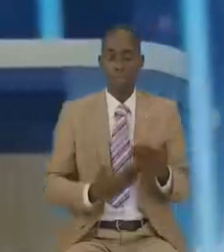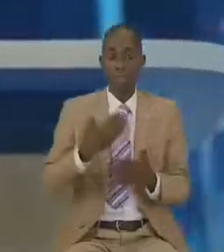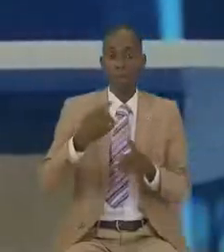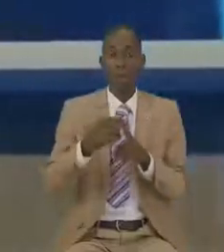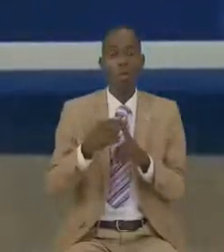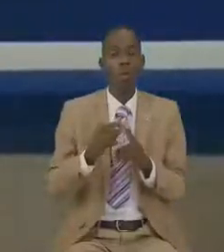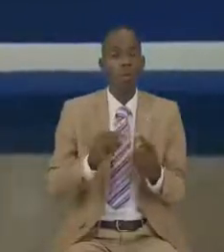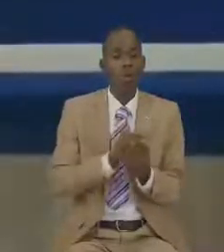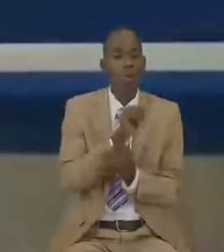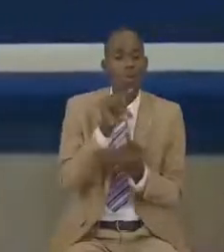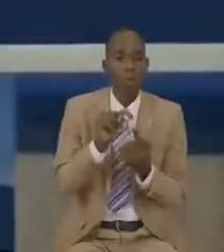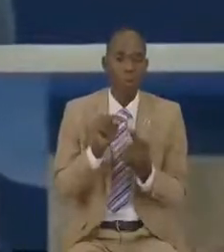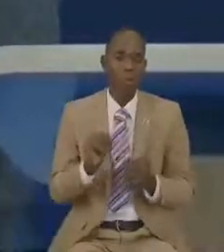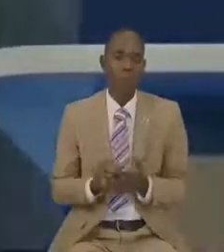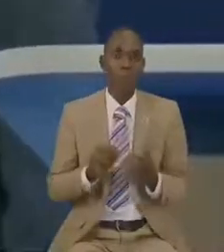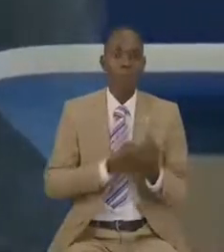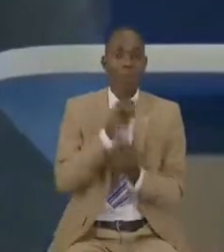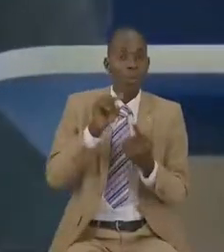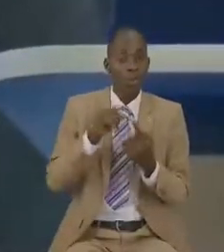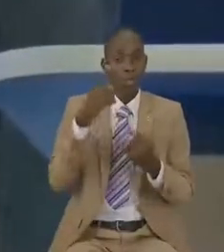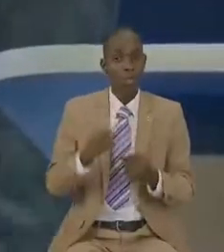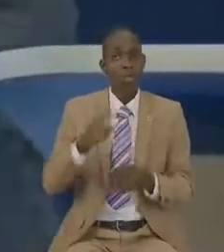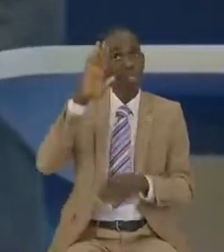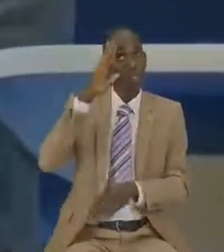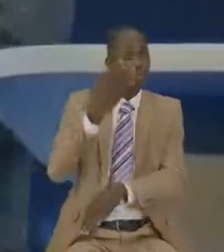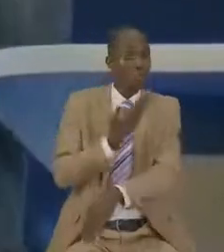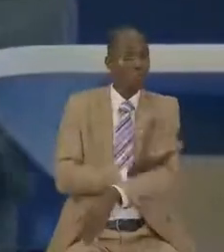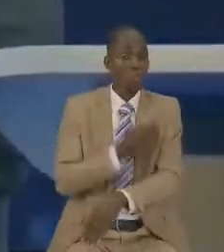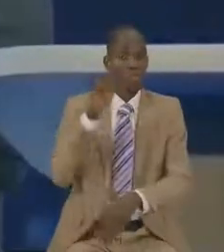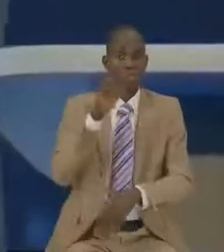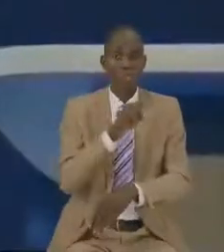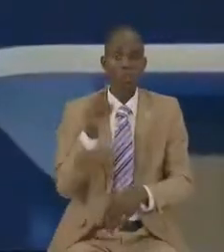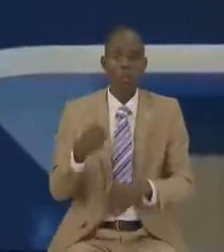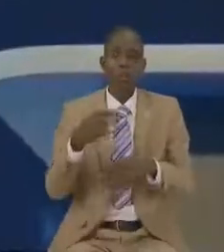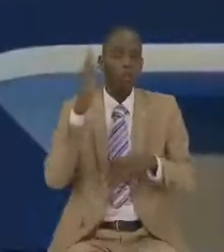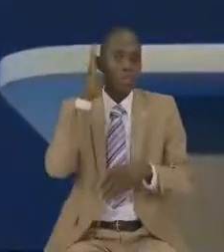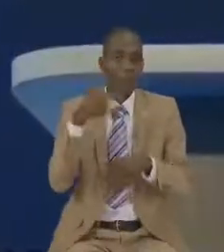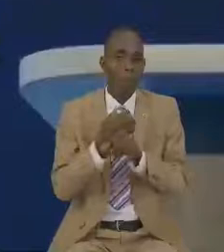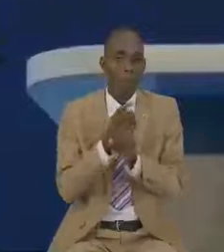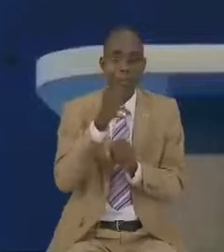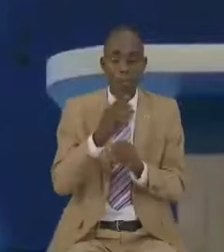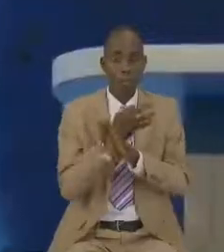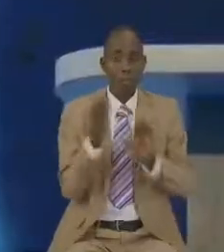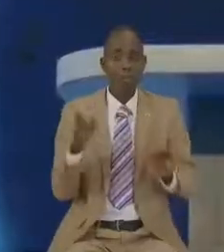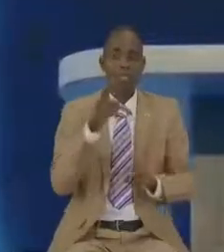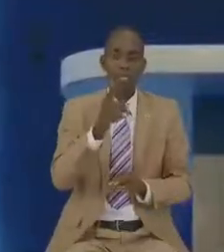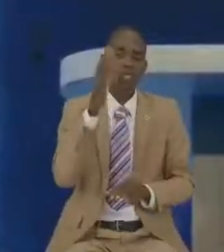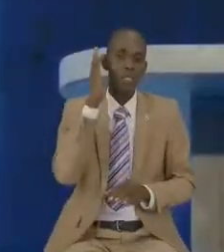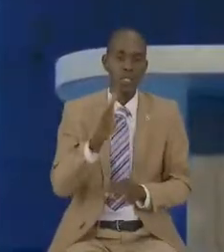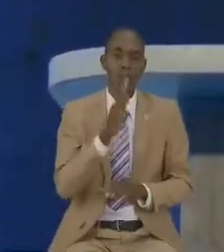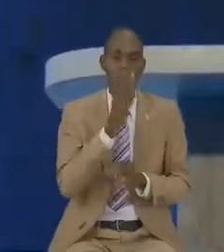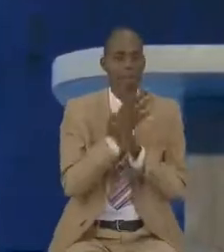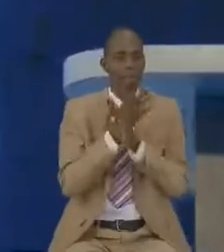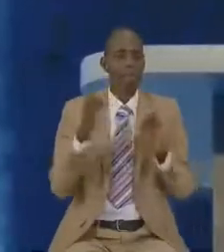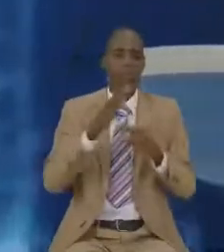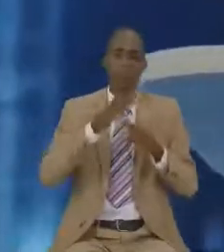Quand le Fils vous affranchit, vous serez réellement libre. Le